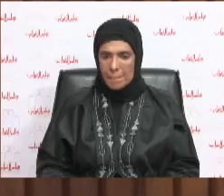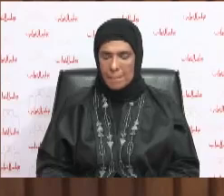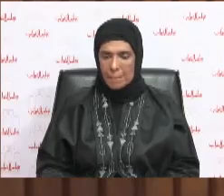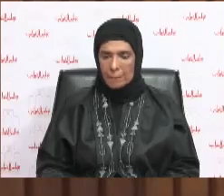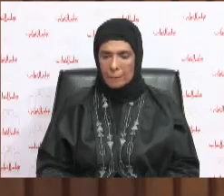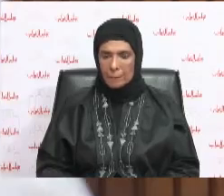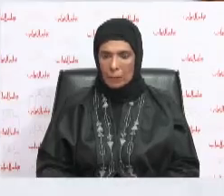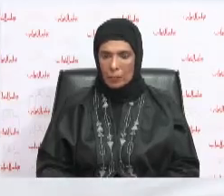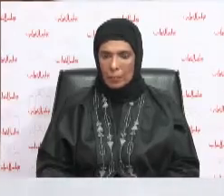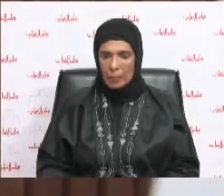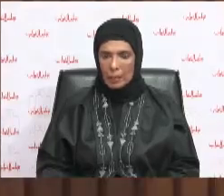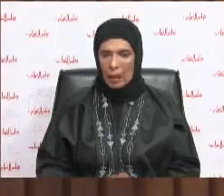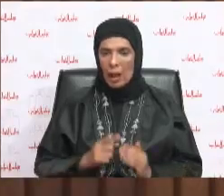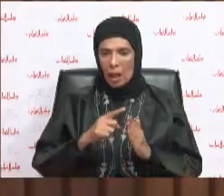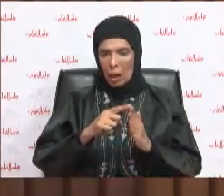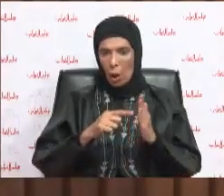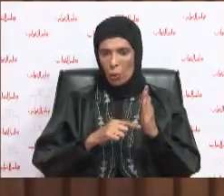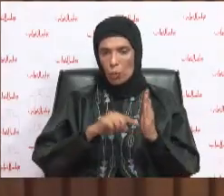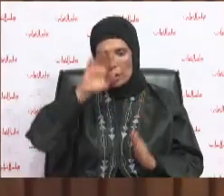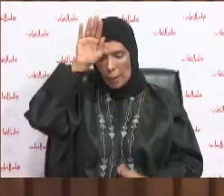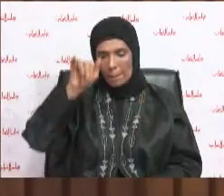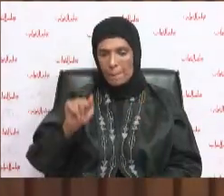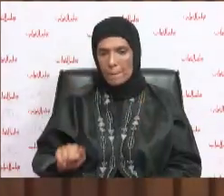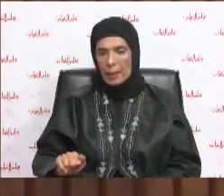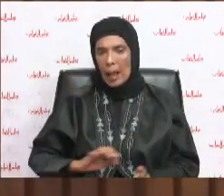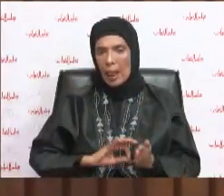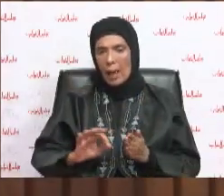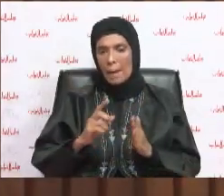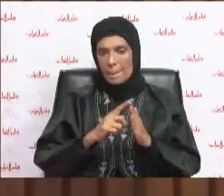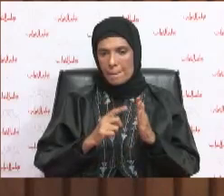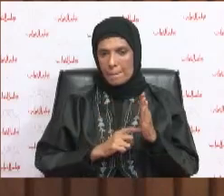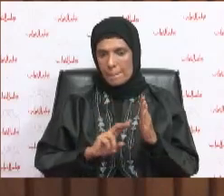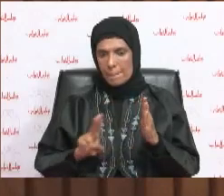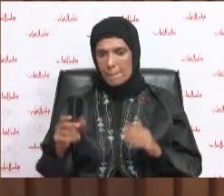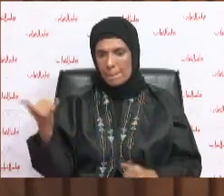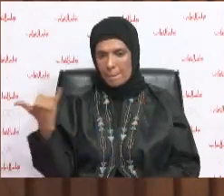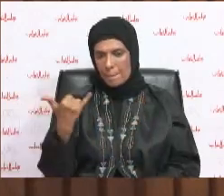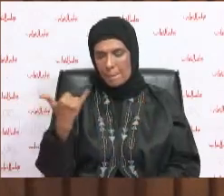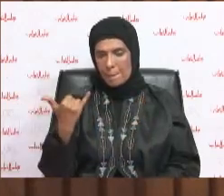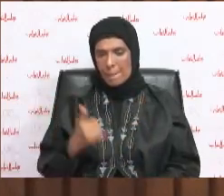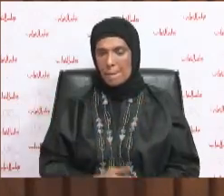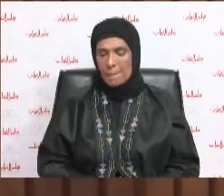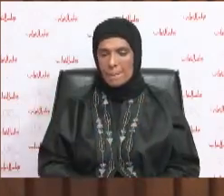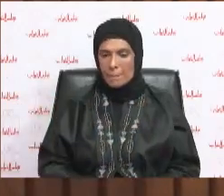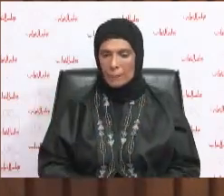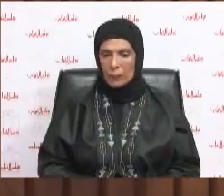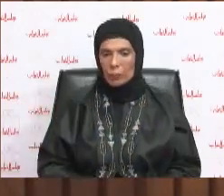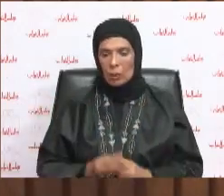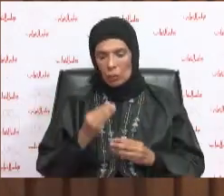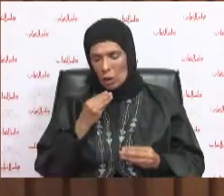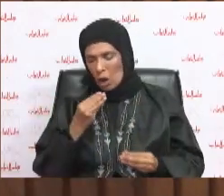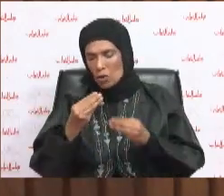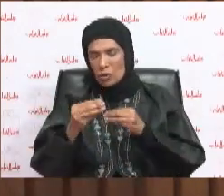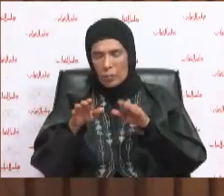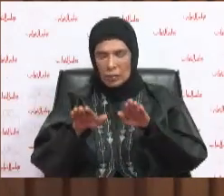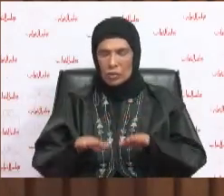المرسوم اللي جانا واسقط قوانين، يعني قوانين مهمه وناقش فيها المجلس وتكلم